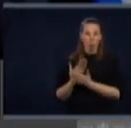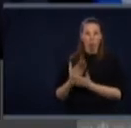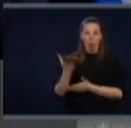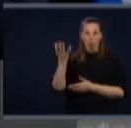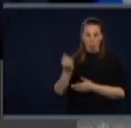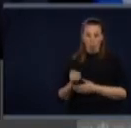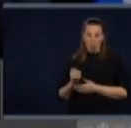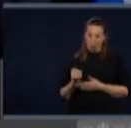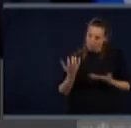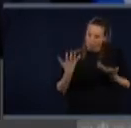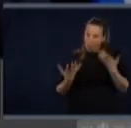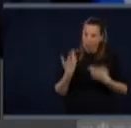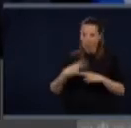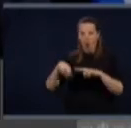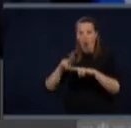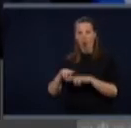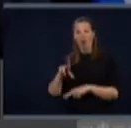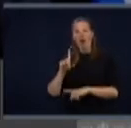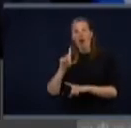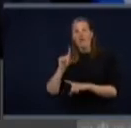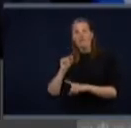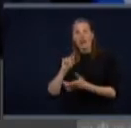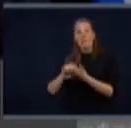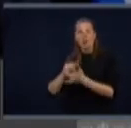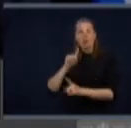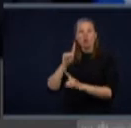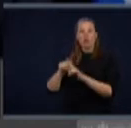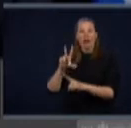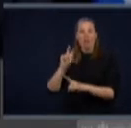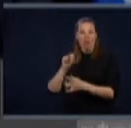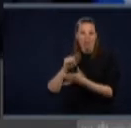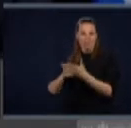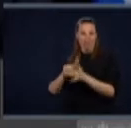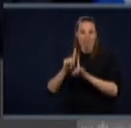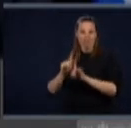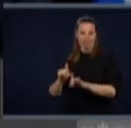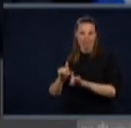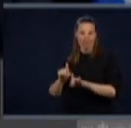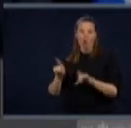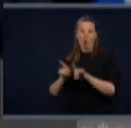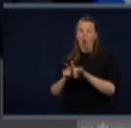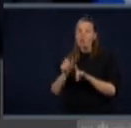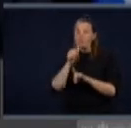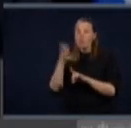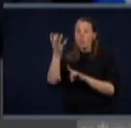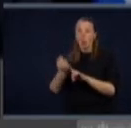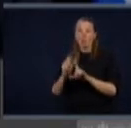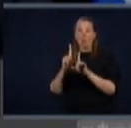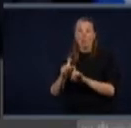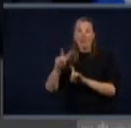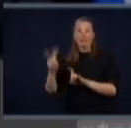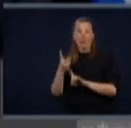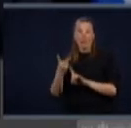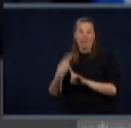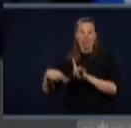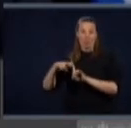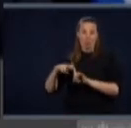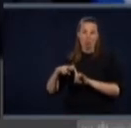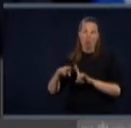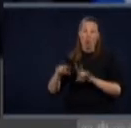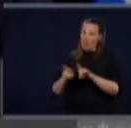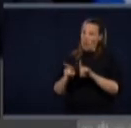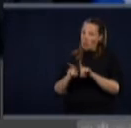pouvoir augmenter à 20 000, 30 000 tests. Fait qu'actuellement, il faut comprendre que ça fait partie des conditions de déconfinement que nous avons mis en place. Vous